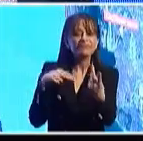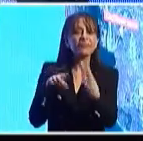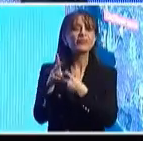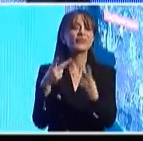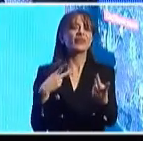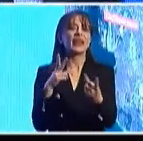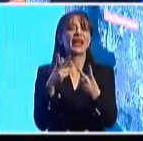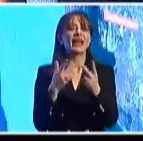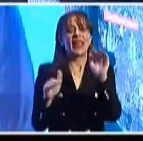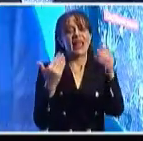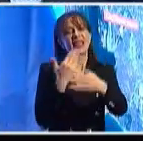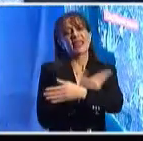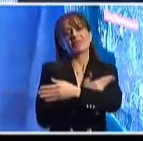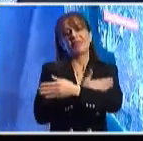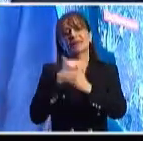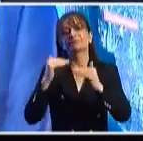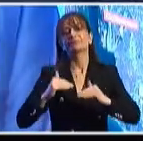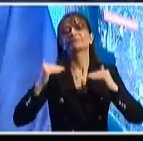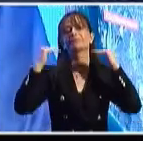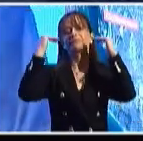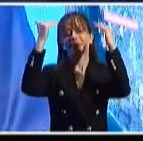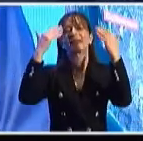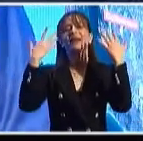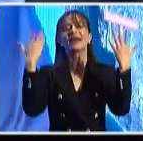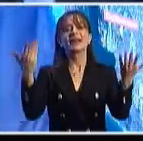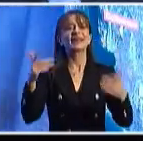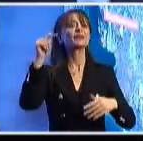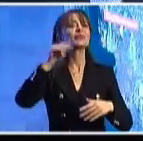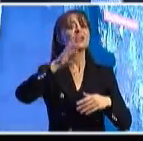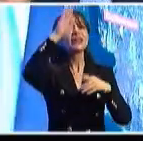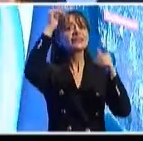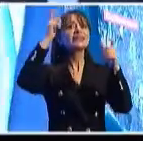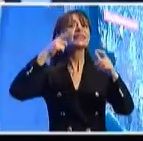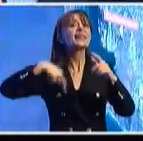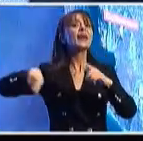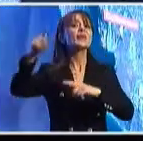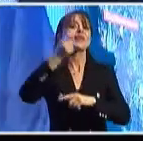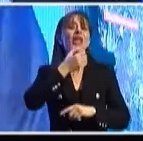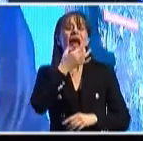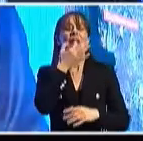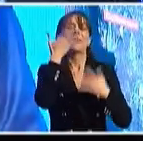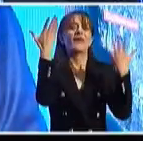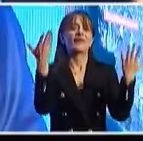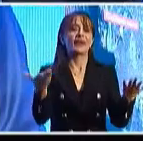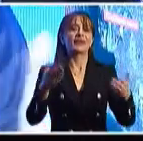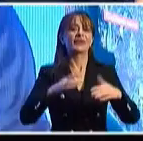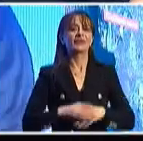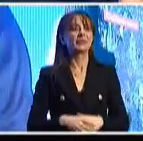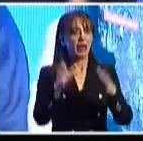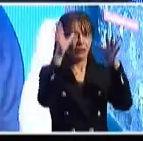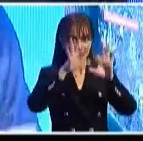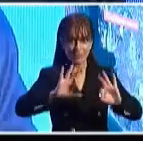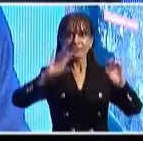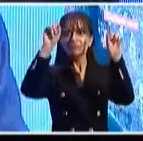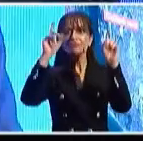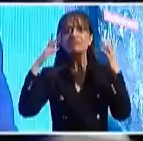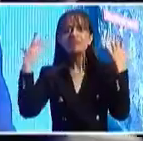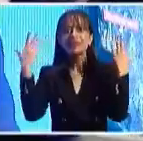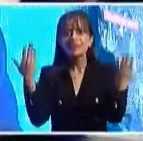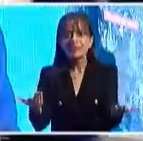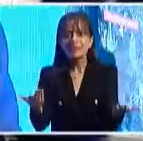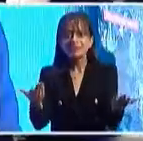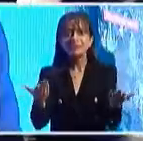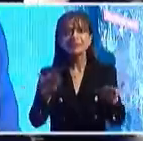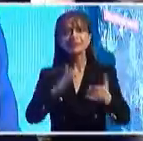hizmeti arttıracağız. İşte buradan İstanbullulara müjdemi veriyorum. Hazır mıyız?